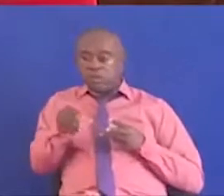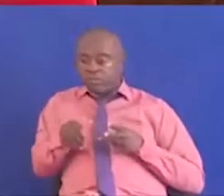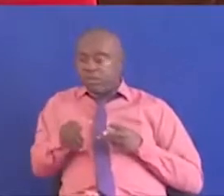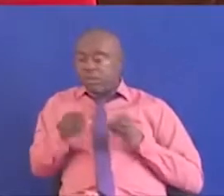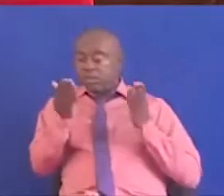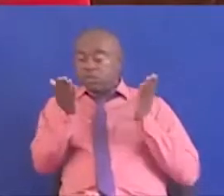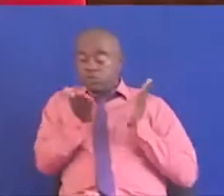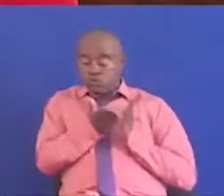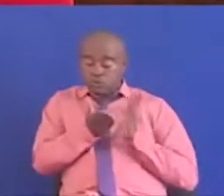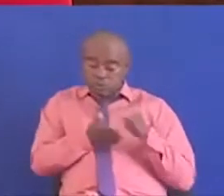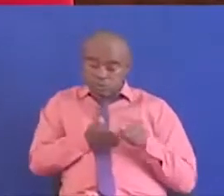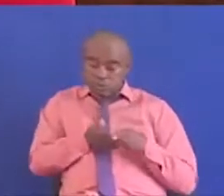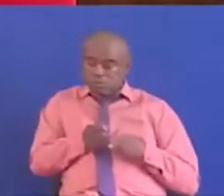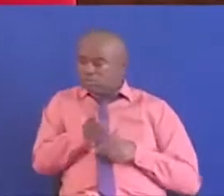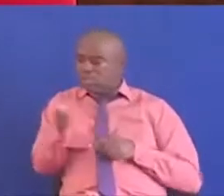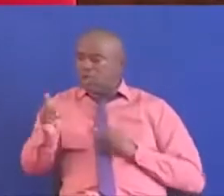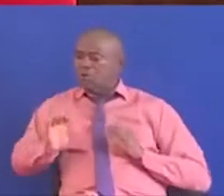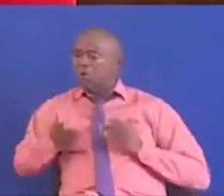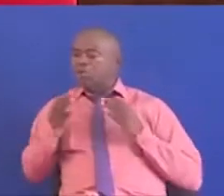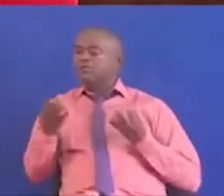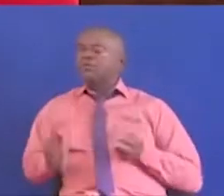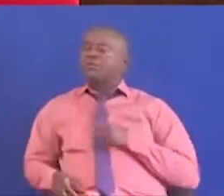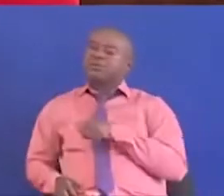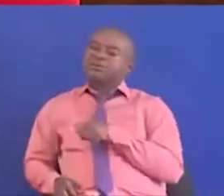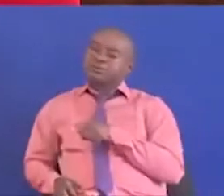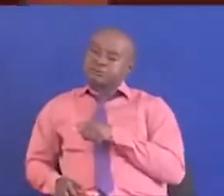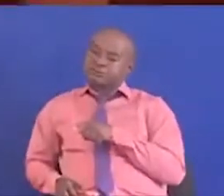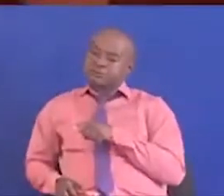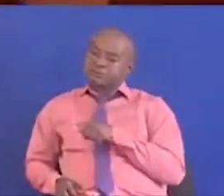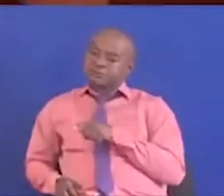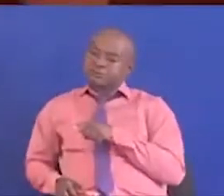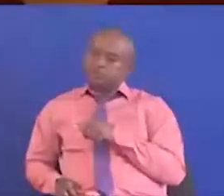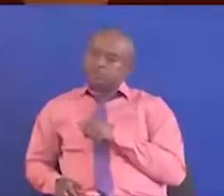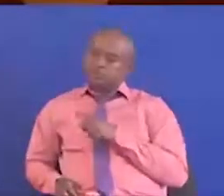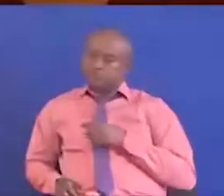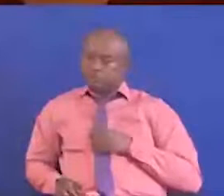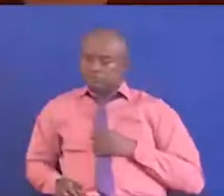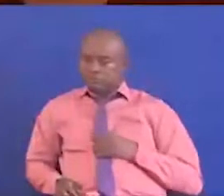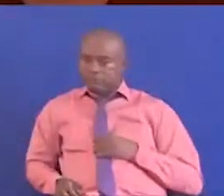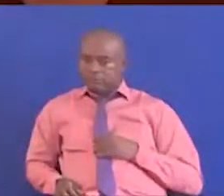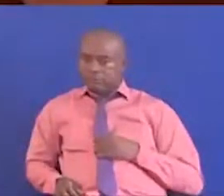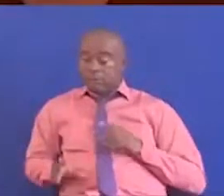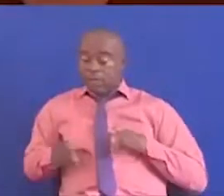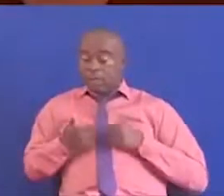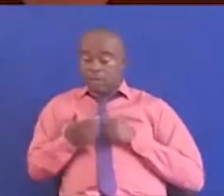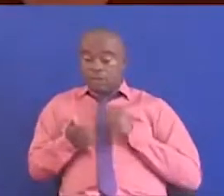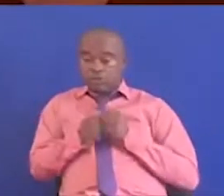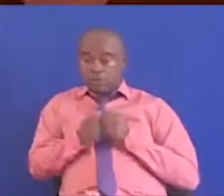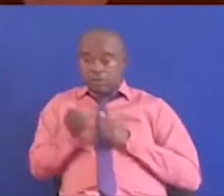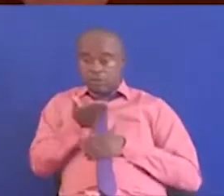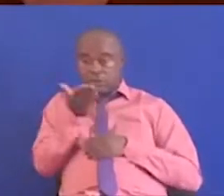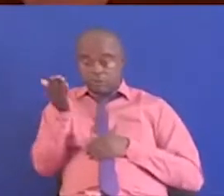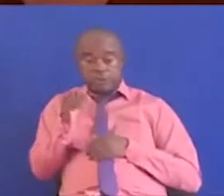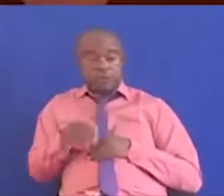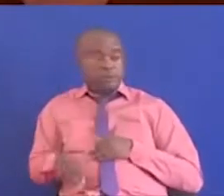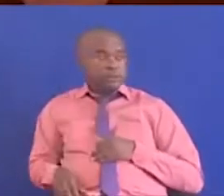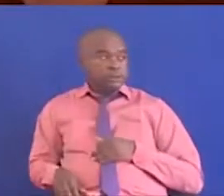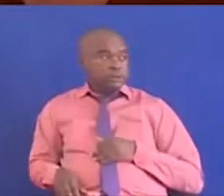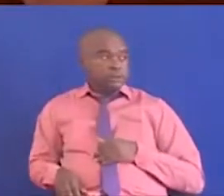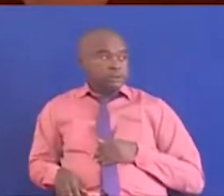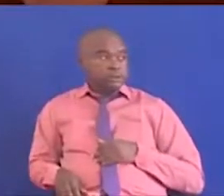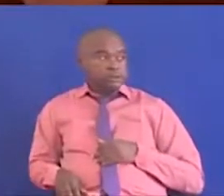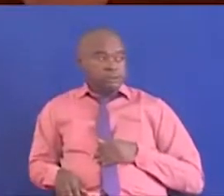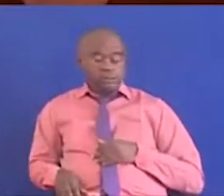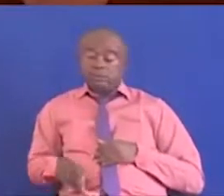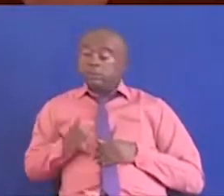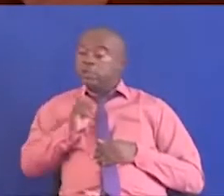wakati akichangia hotuba ya ofisi ya waziri mkuu kuomba bunge kupokea na kupitisha makadirio ya mapato na matumizi ya ofisi hiyo kwa mwaka